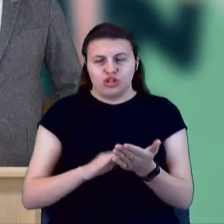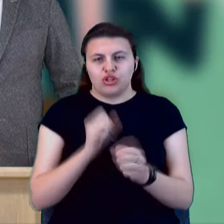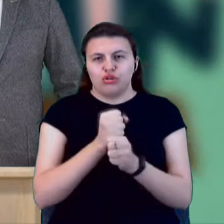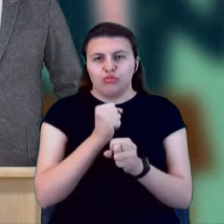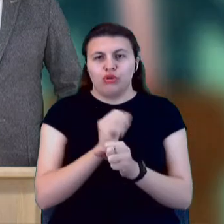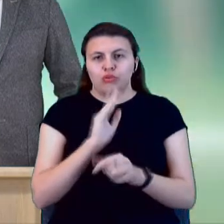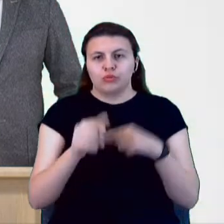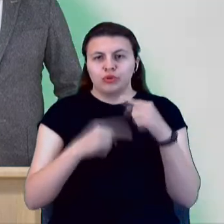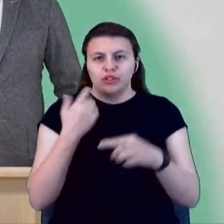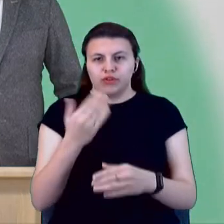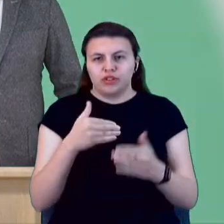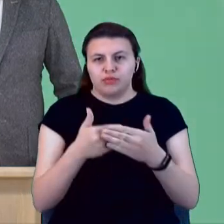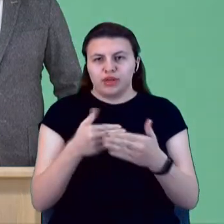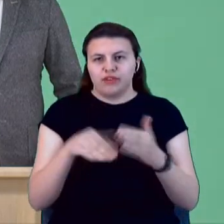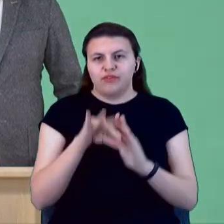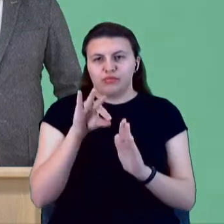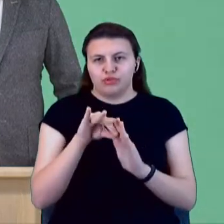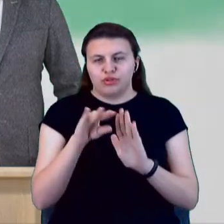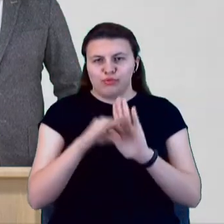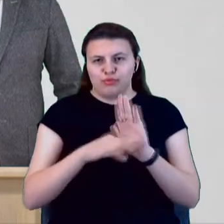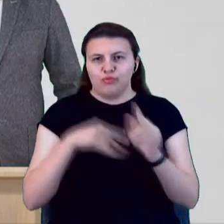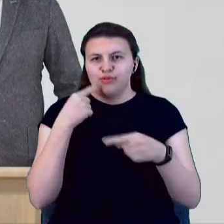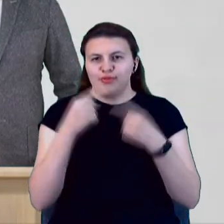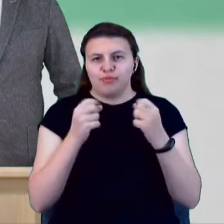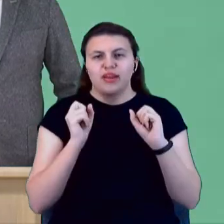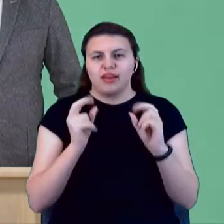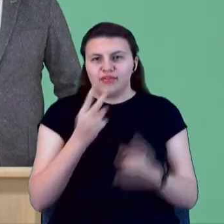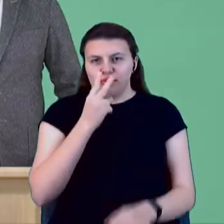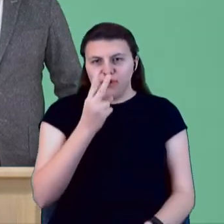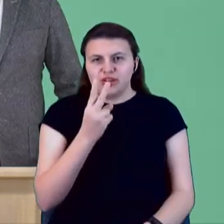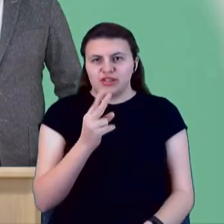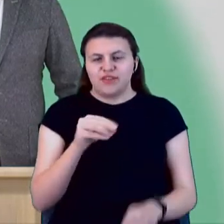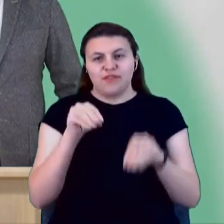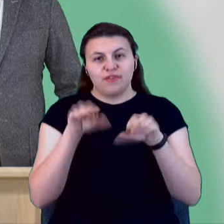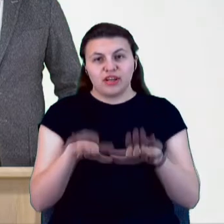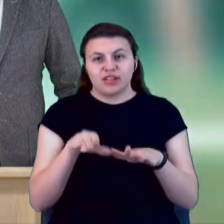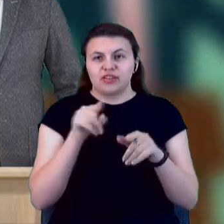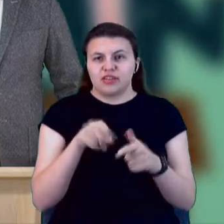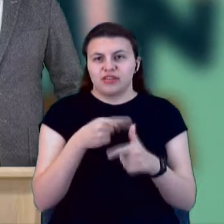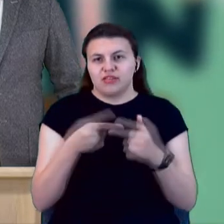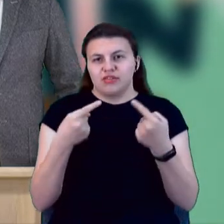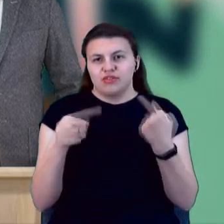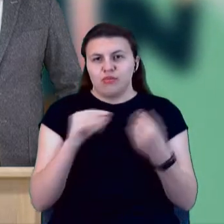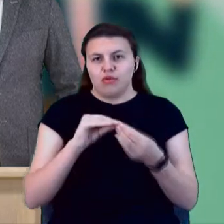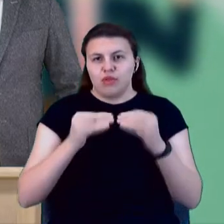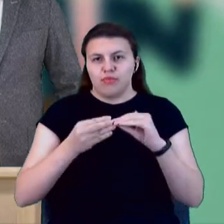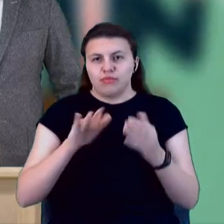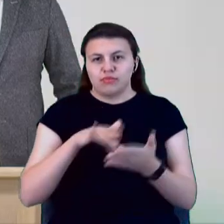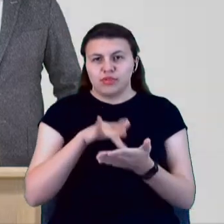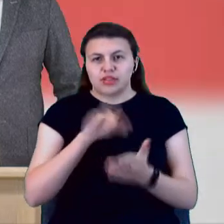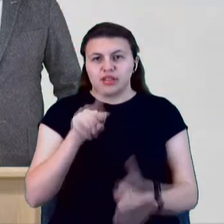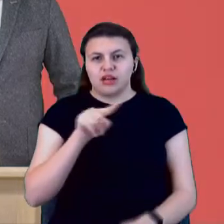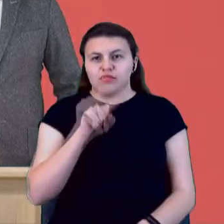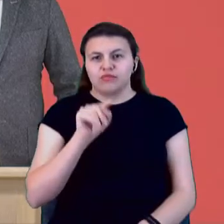про ваші передвиборчі програми, поговоримо про те, яким чином ви бачите вирішення тих чи інших проблем міста. Будуть до вас також запитання